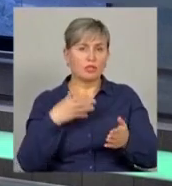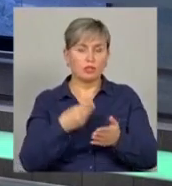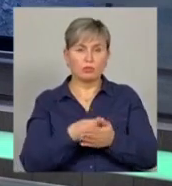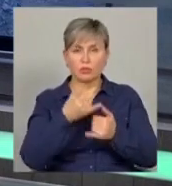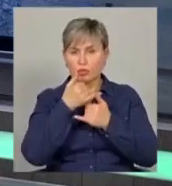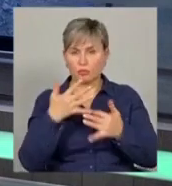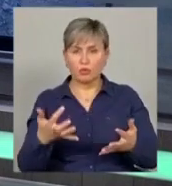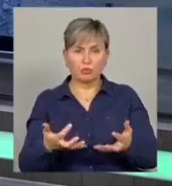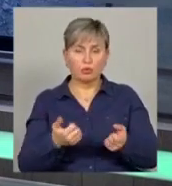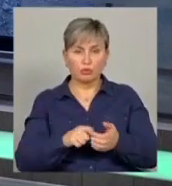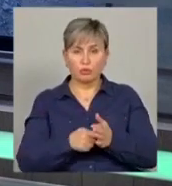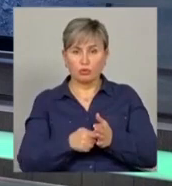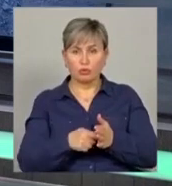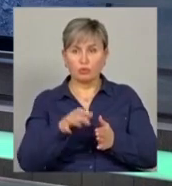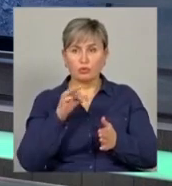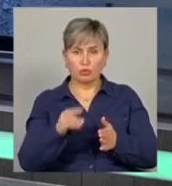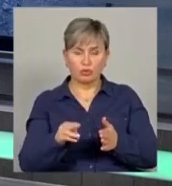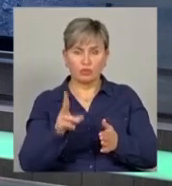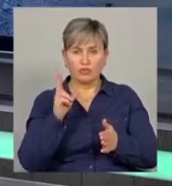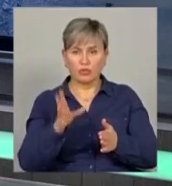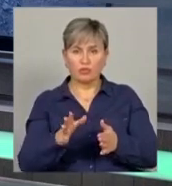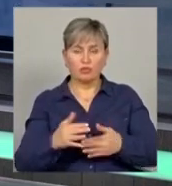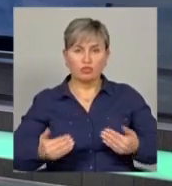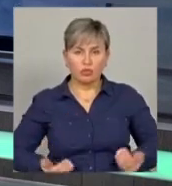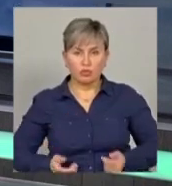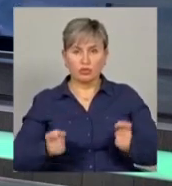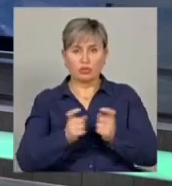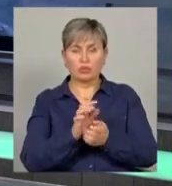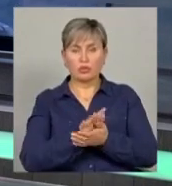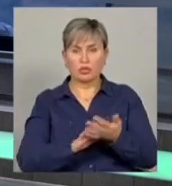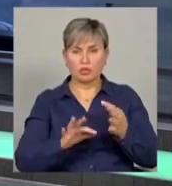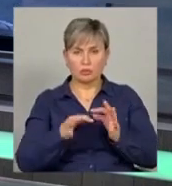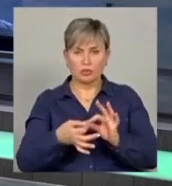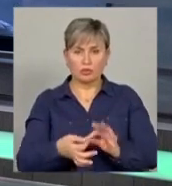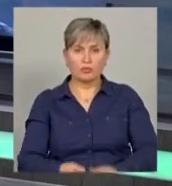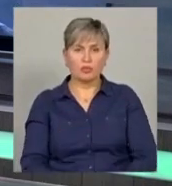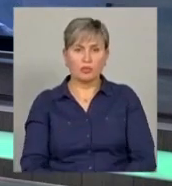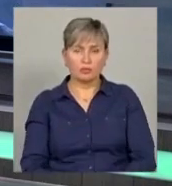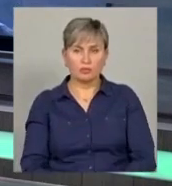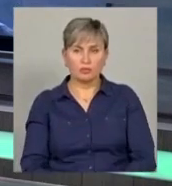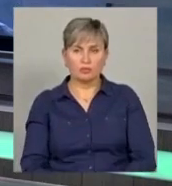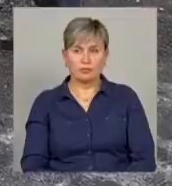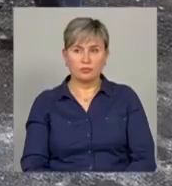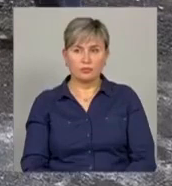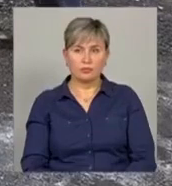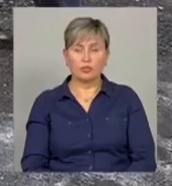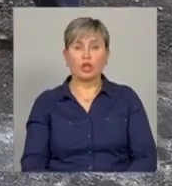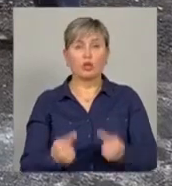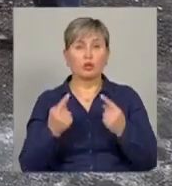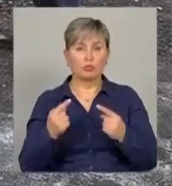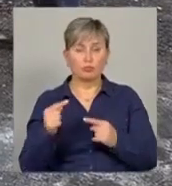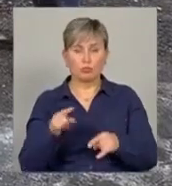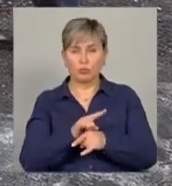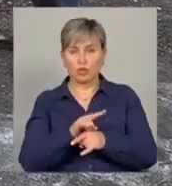не могут получить ключи от заветного жилья. В жилищном скандале разбиралась Дина Жанабекова. В крупной мошеннической